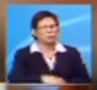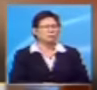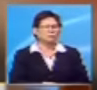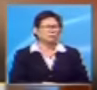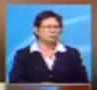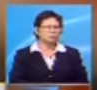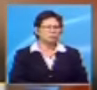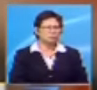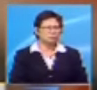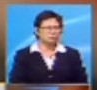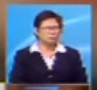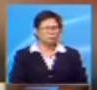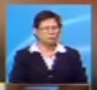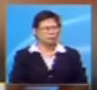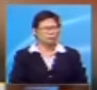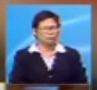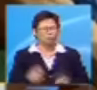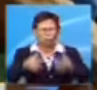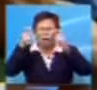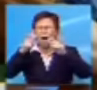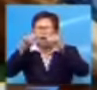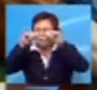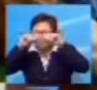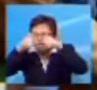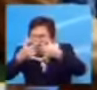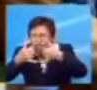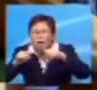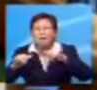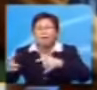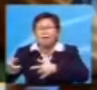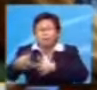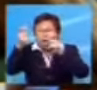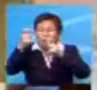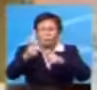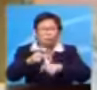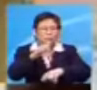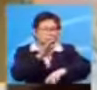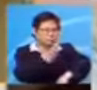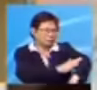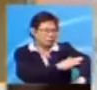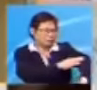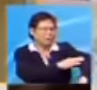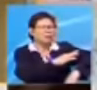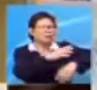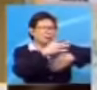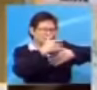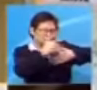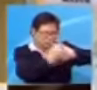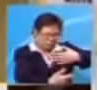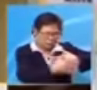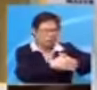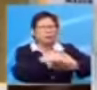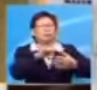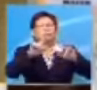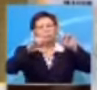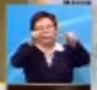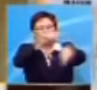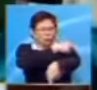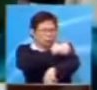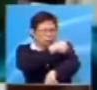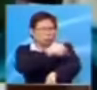pusing Sebab Dia terlaluu mangs cedera di bahagian lengan kiri dan dirawat di Hospital su